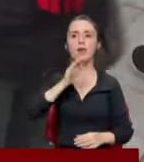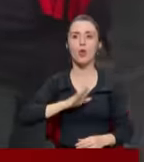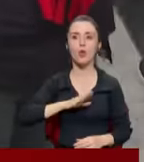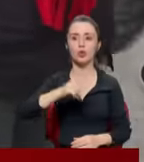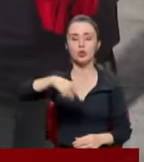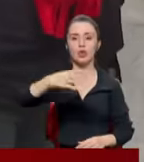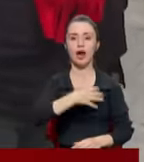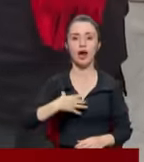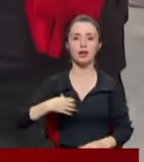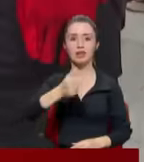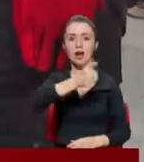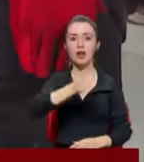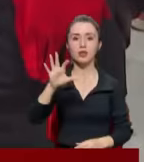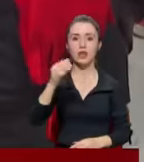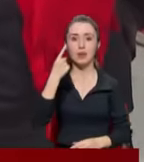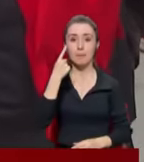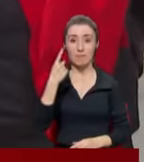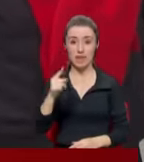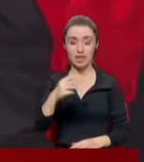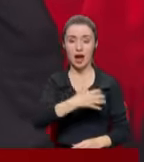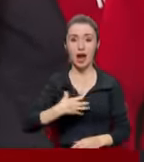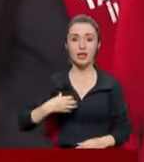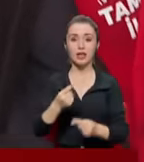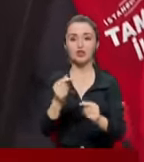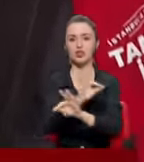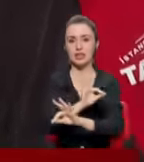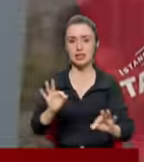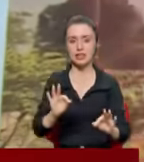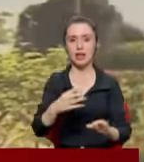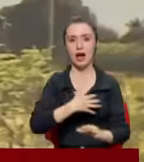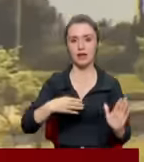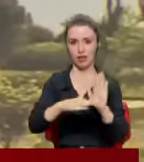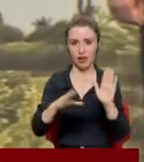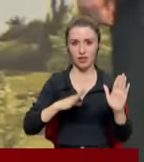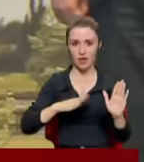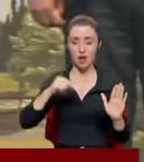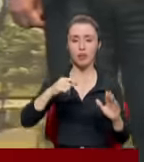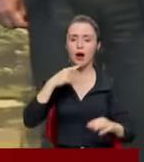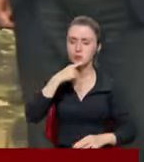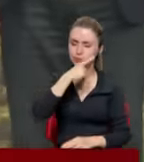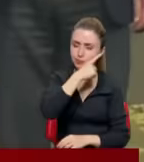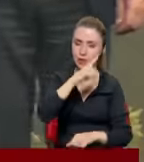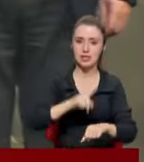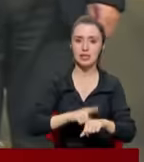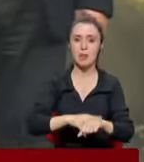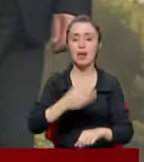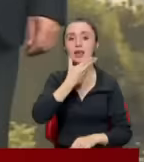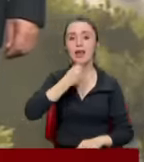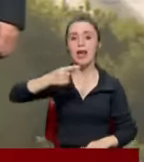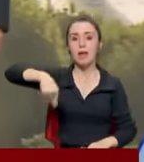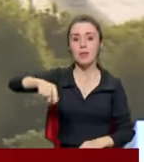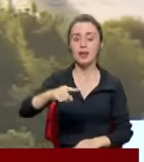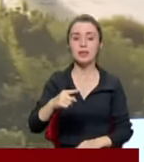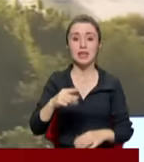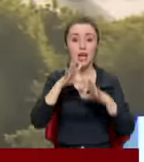annelere 650.000 anneye dağıttığı Ücretsiz anne kart var bu zor zamanlarda emeklilerimizin